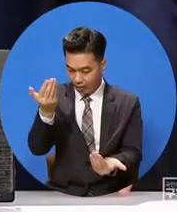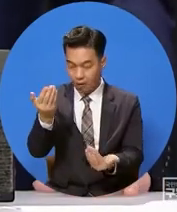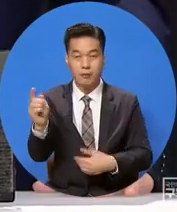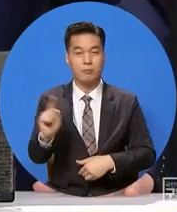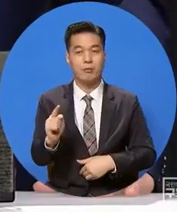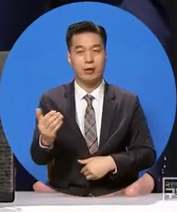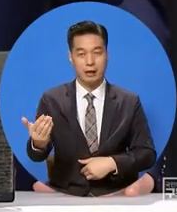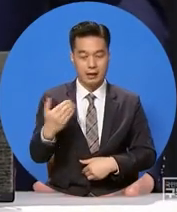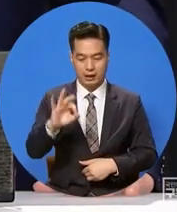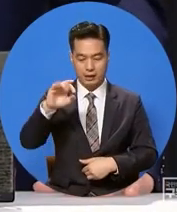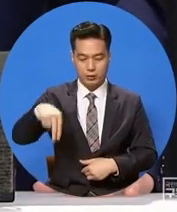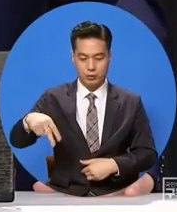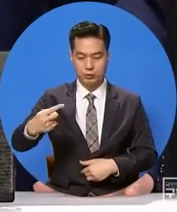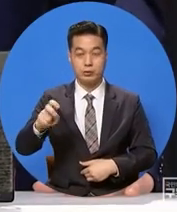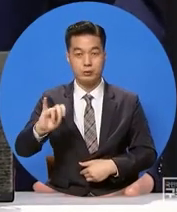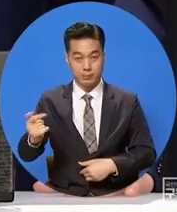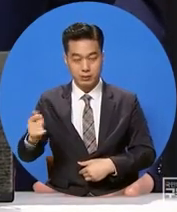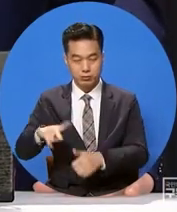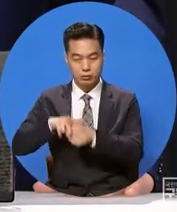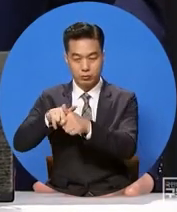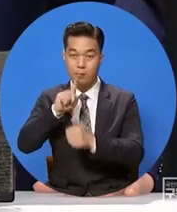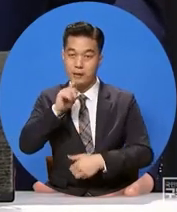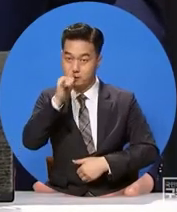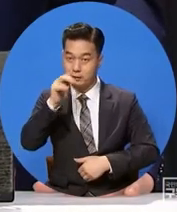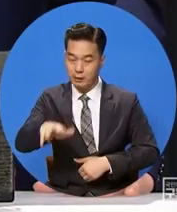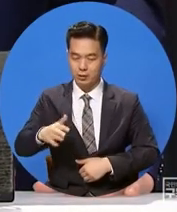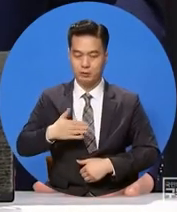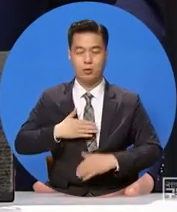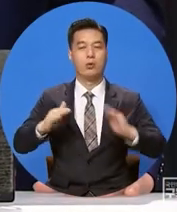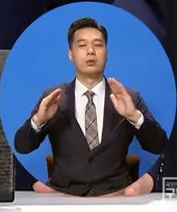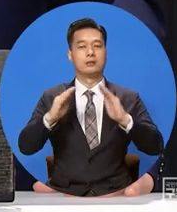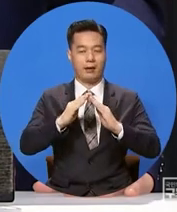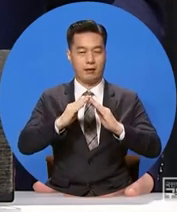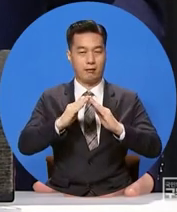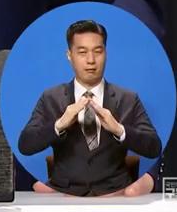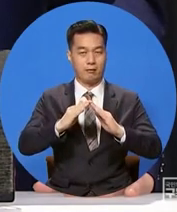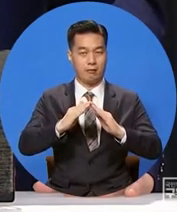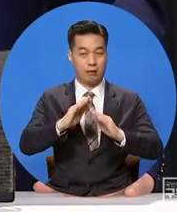저 유승민 의원 뭐 하지만 저도 집에 이따금씩